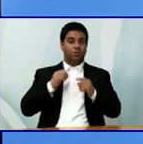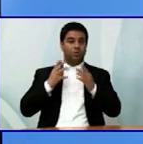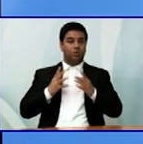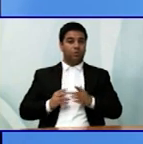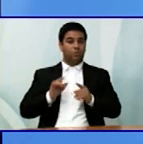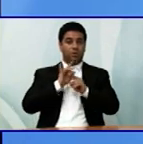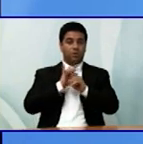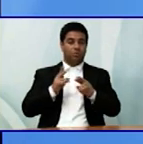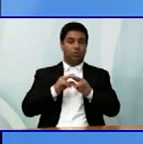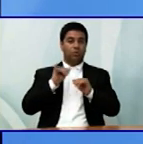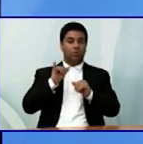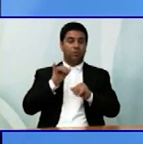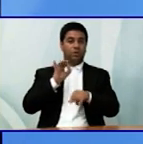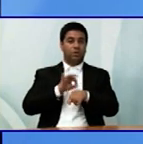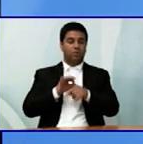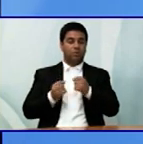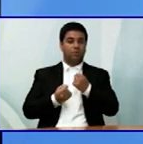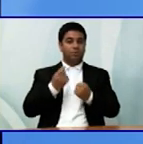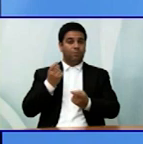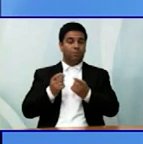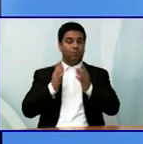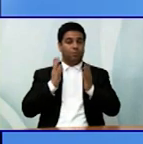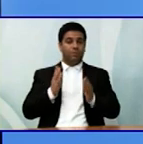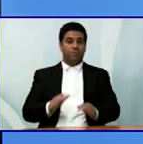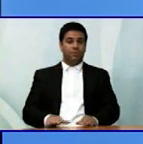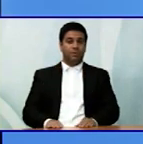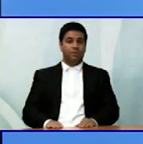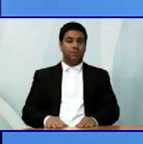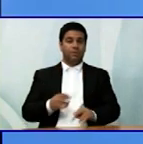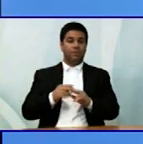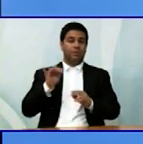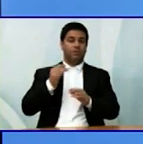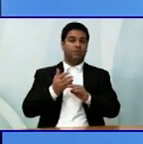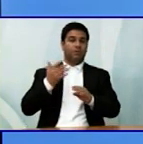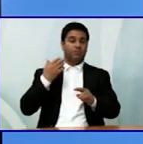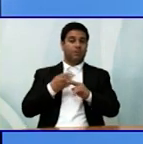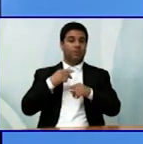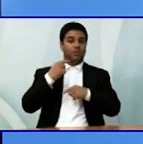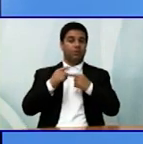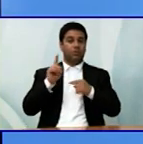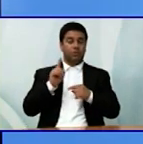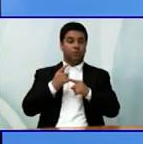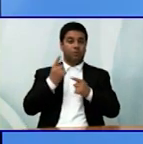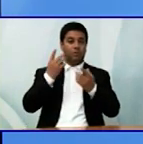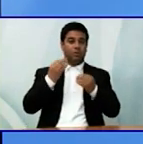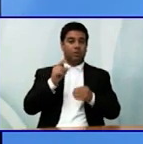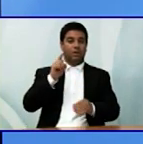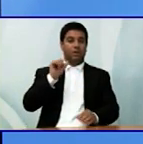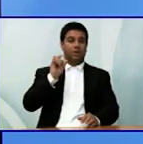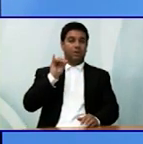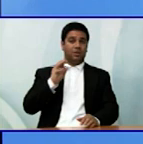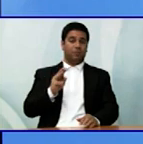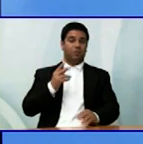olmasa, yomon kasallikka chalinishi mumkin. Rivoyat qilishlaricha bir kuni Luqmon